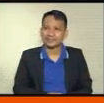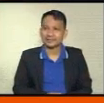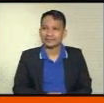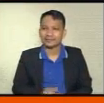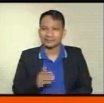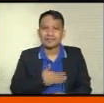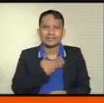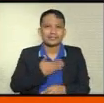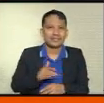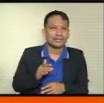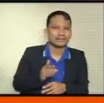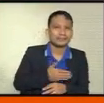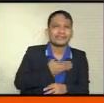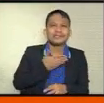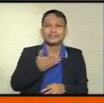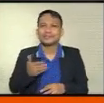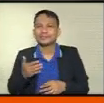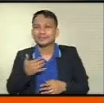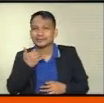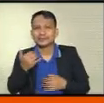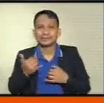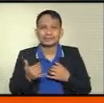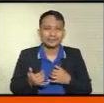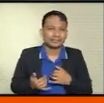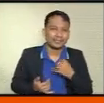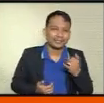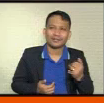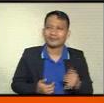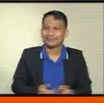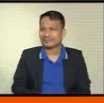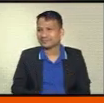Pakinggan mo ang